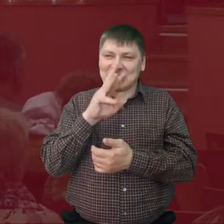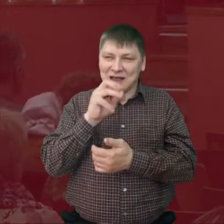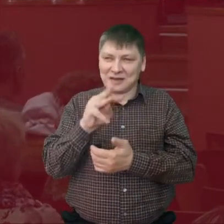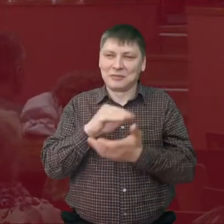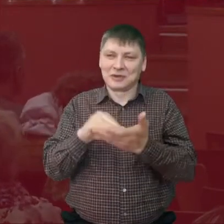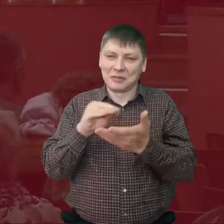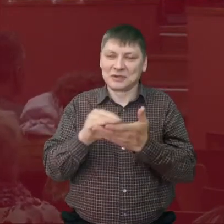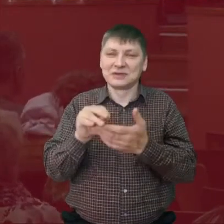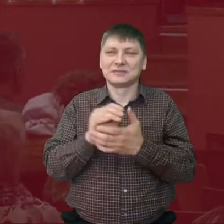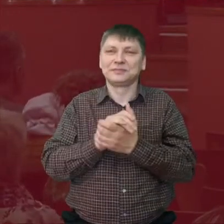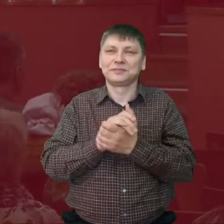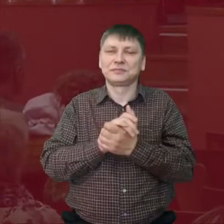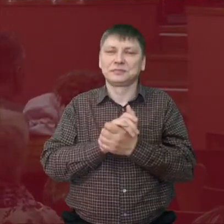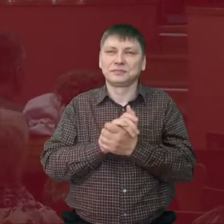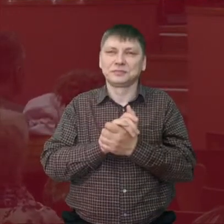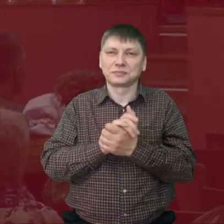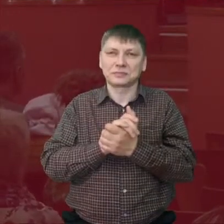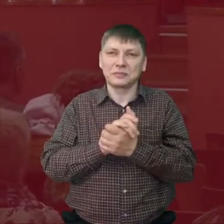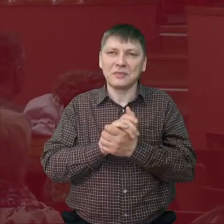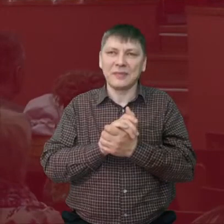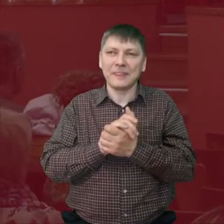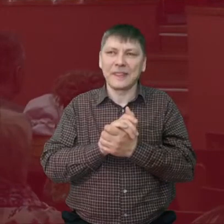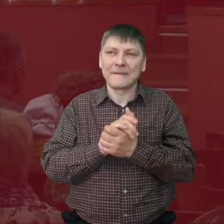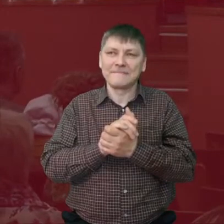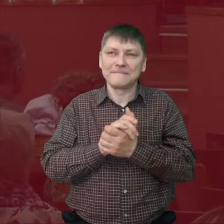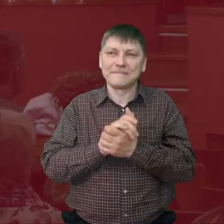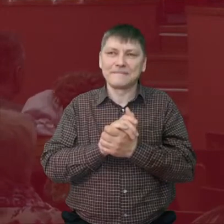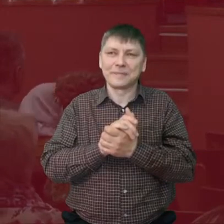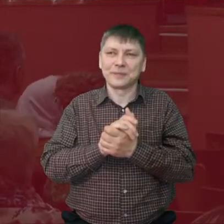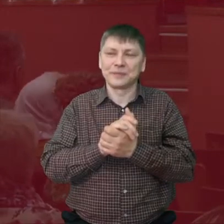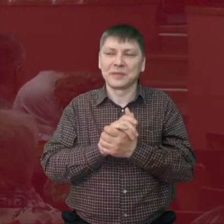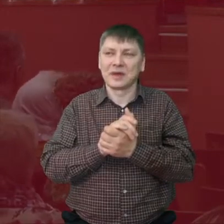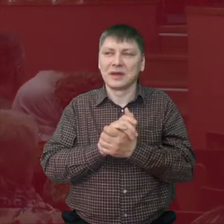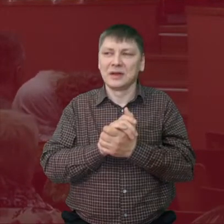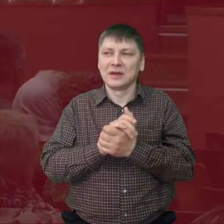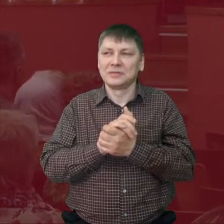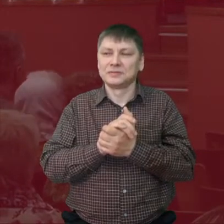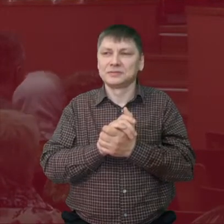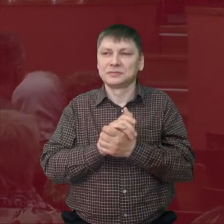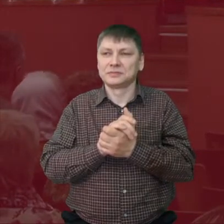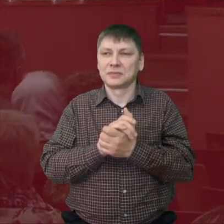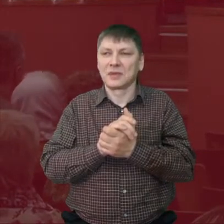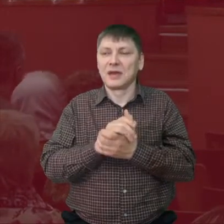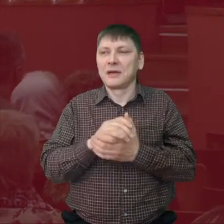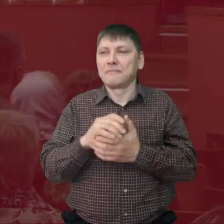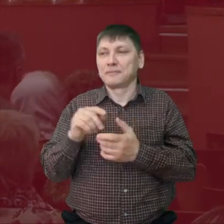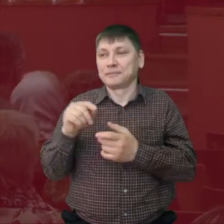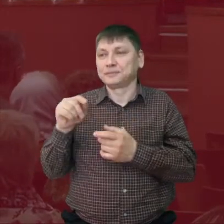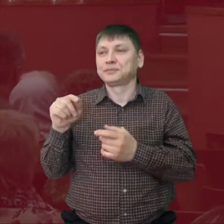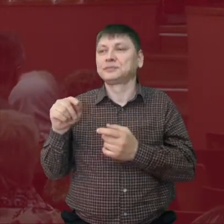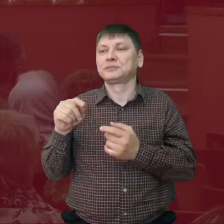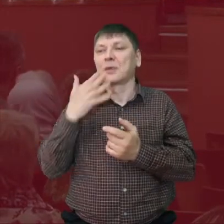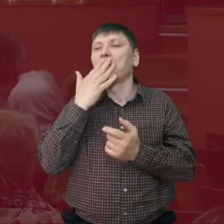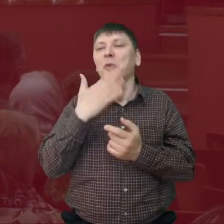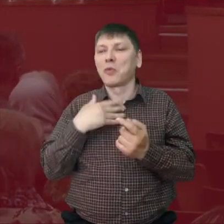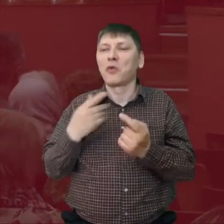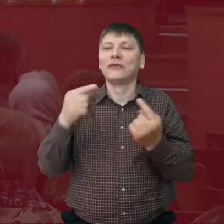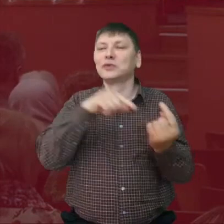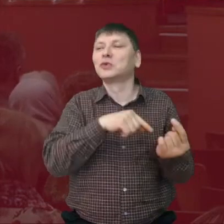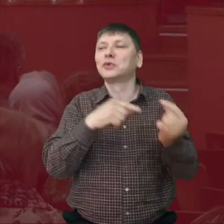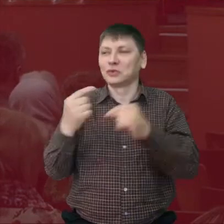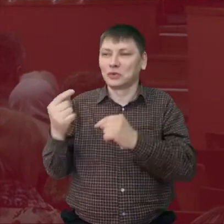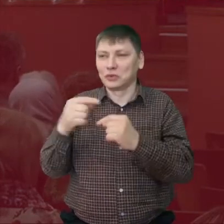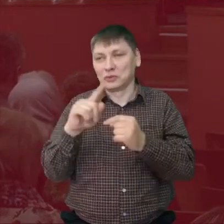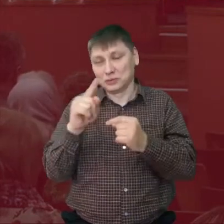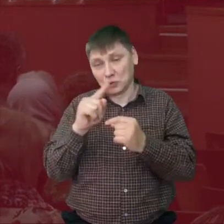том, что по сути своей, вот та цель, которая есть для внутренних отношений в церкви, это есть проявление любви друг к другу. Так, чтобы